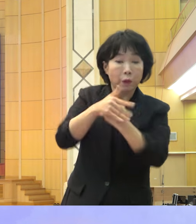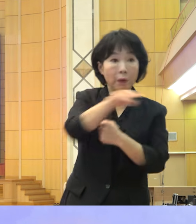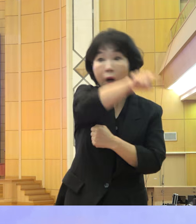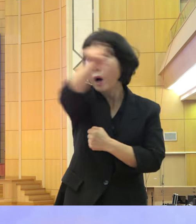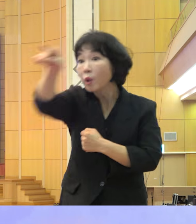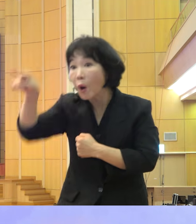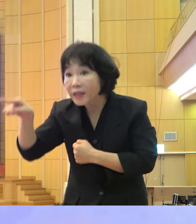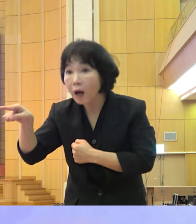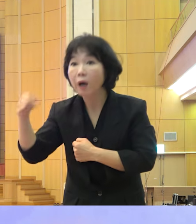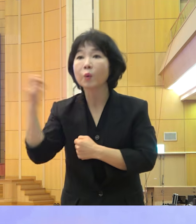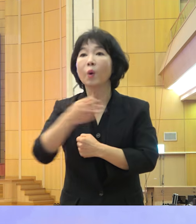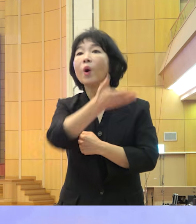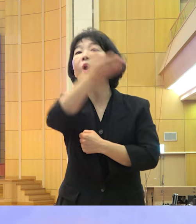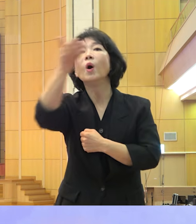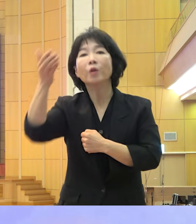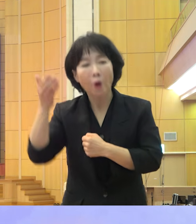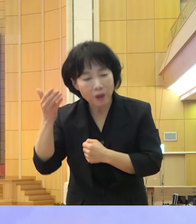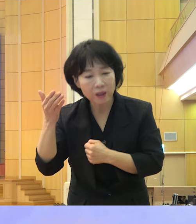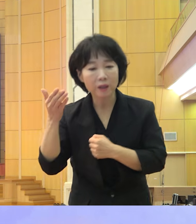너나